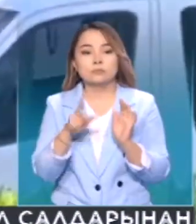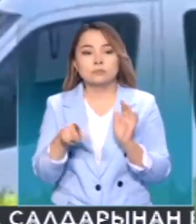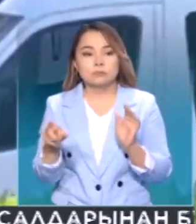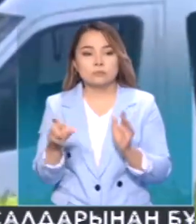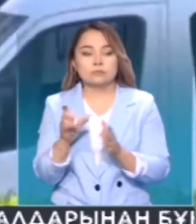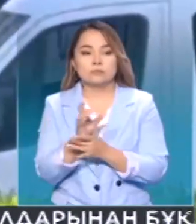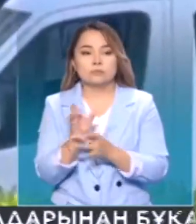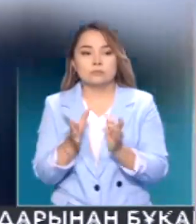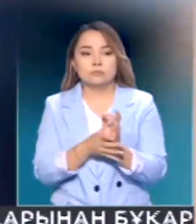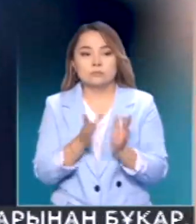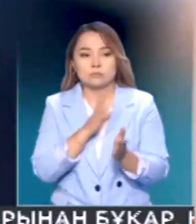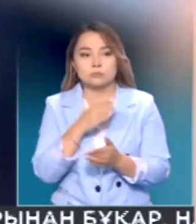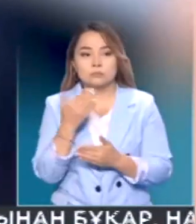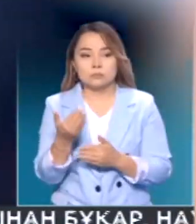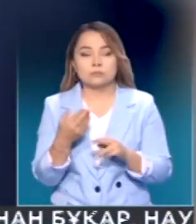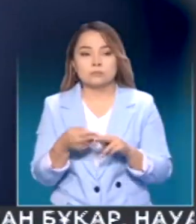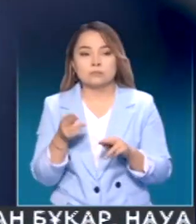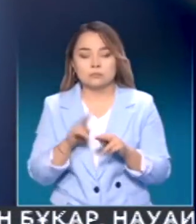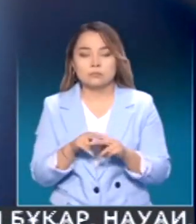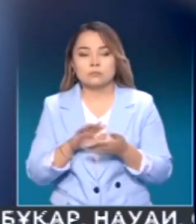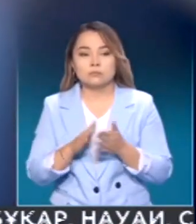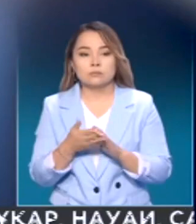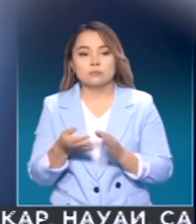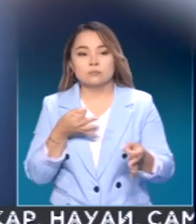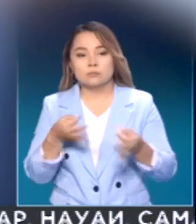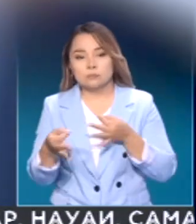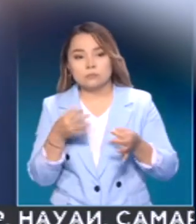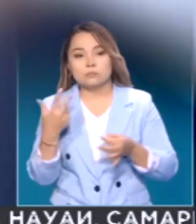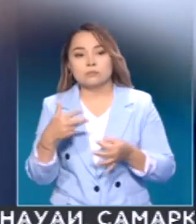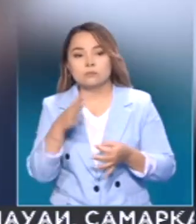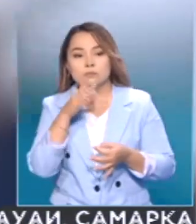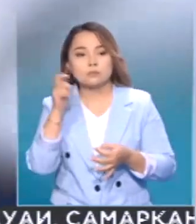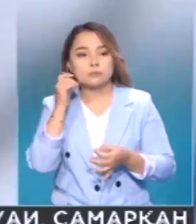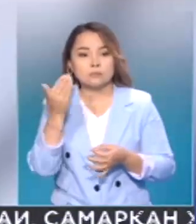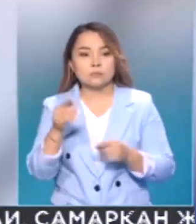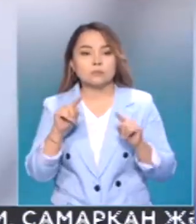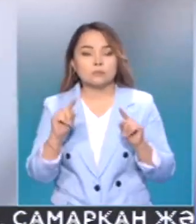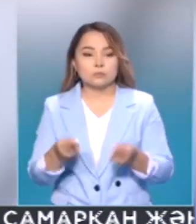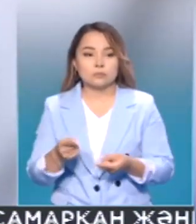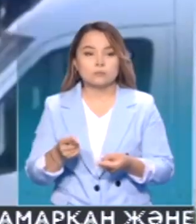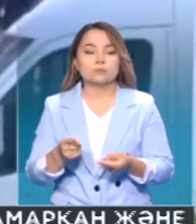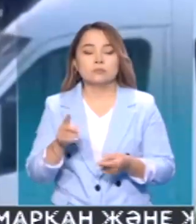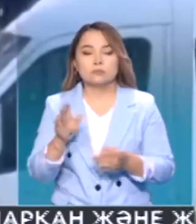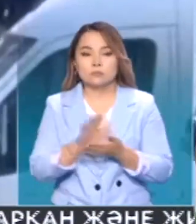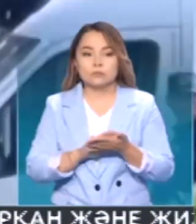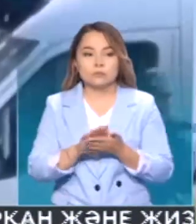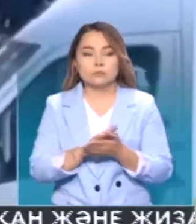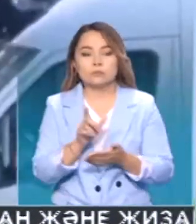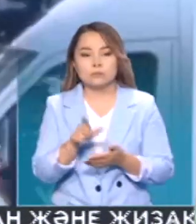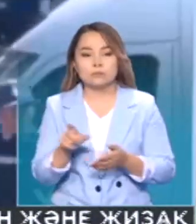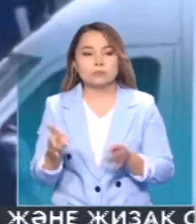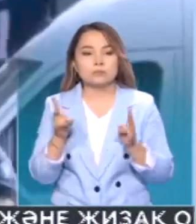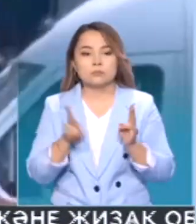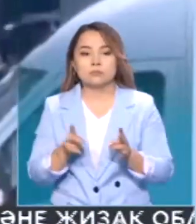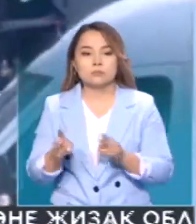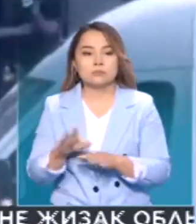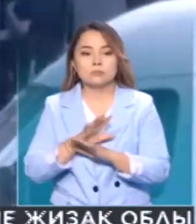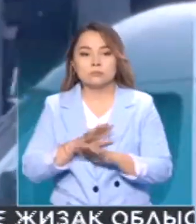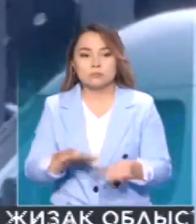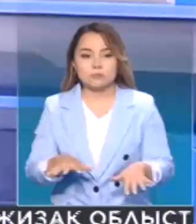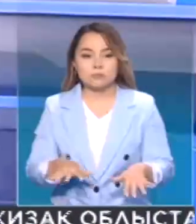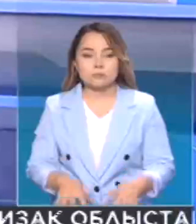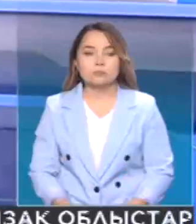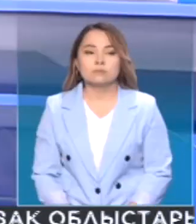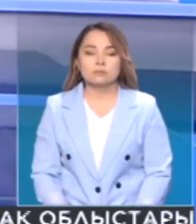алған. Келіссөз жүргізген соң арнайы жасақ қызметкерлері 30 жастағы ер адамды ұстады. Ешкім зардап шеккен жоқ.